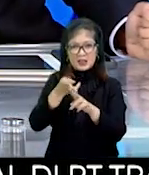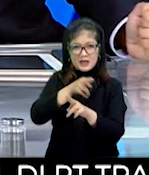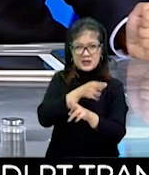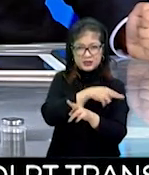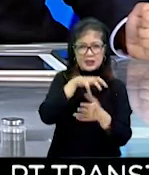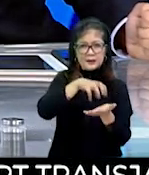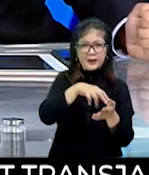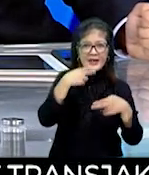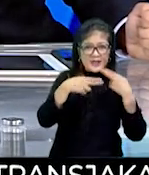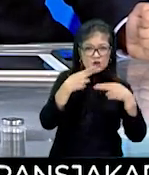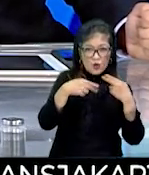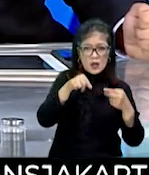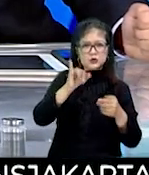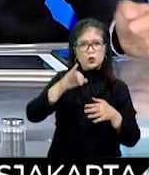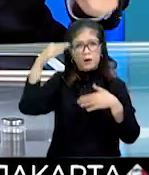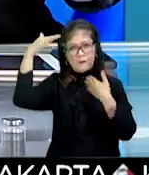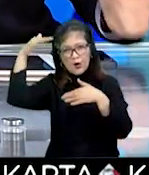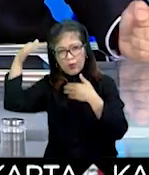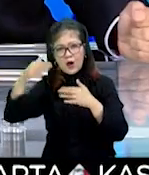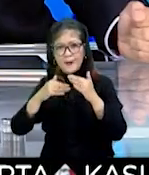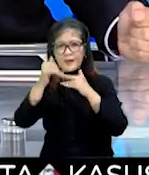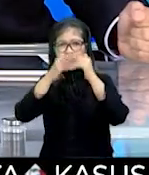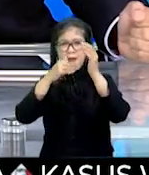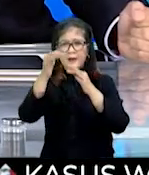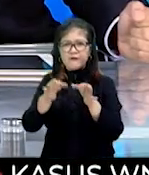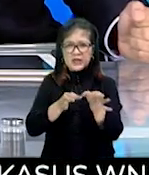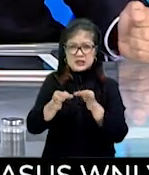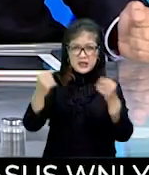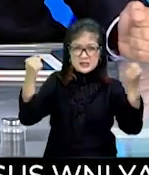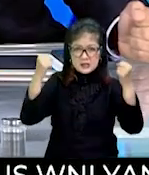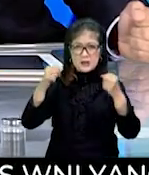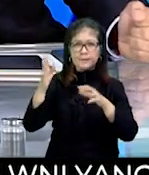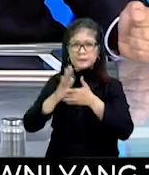perbelanjaan, apartemen, dan fasilitas medis yang didatangi pasien.